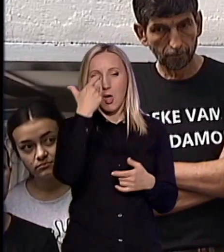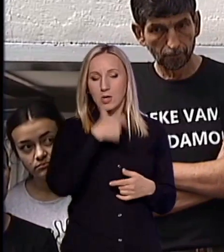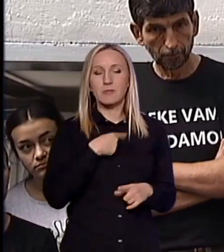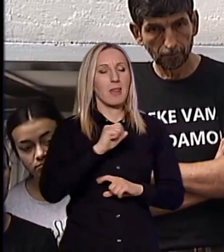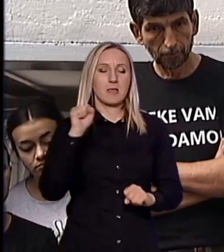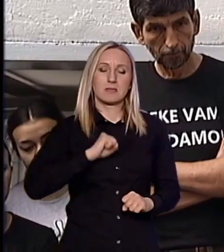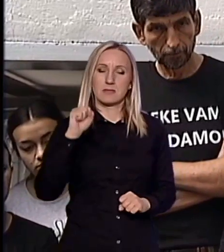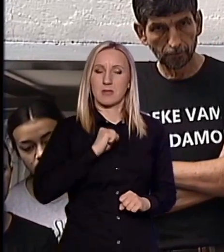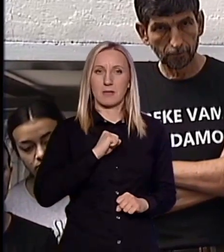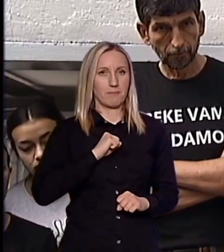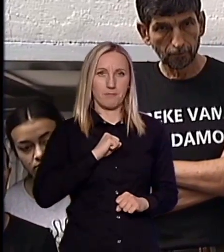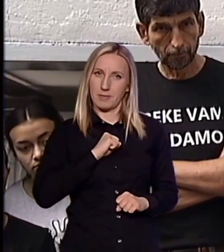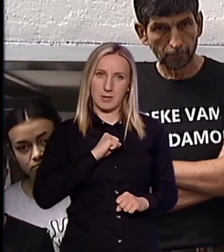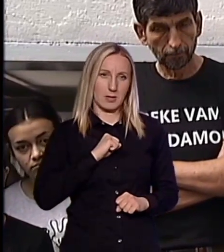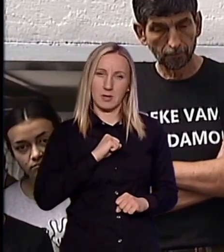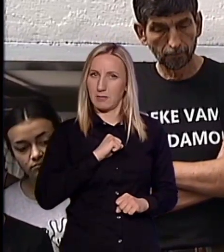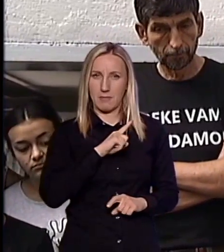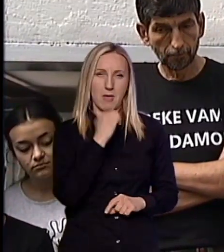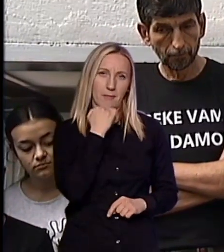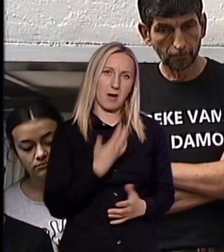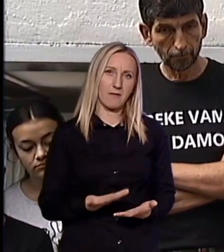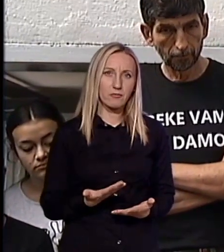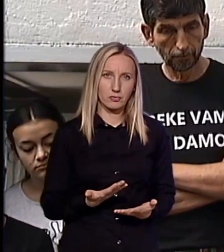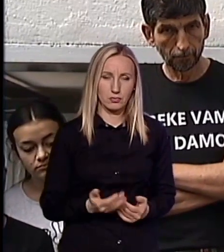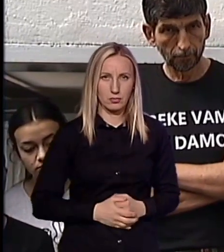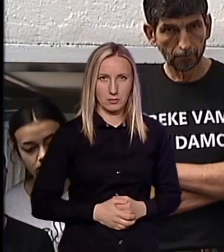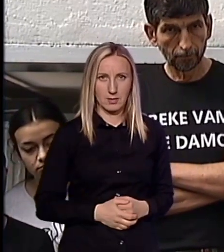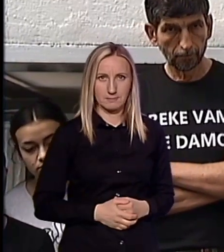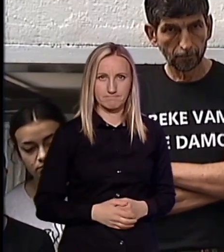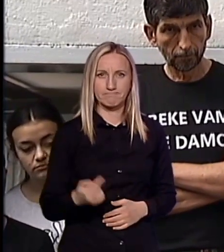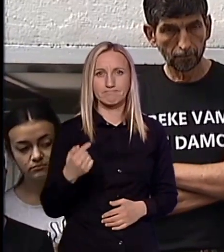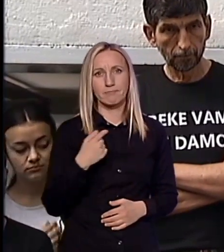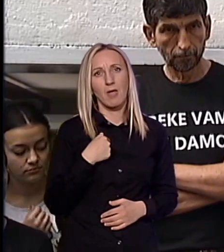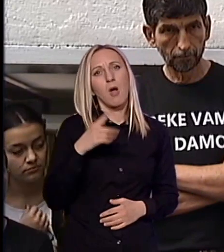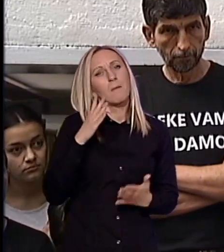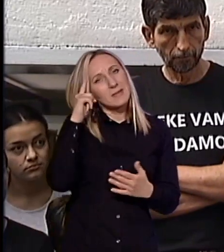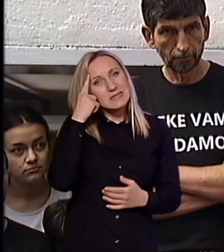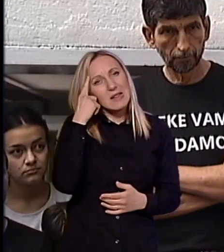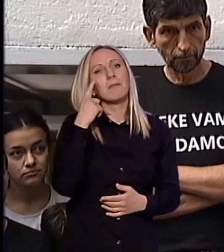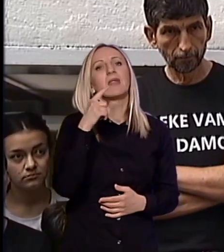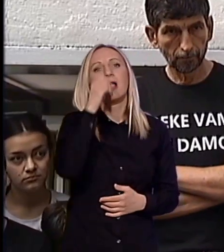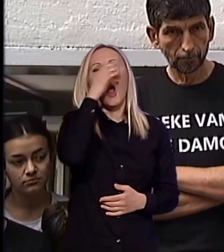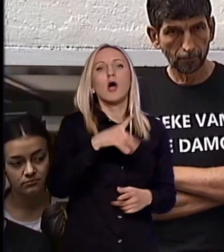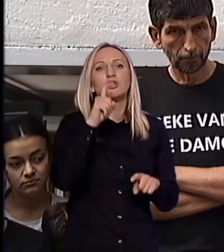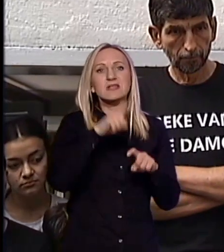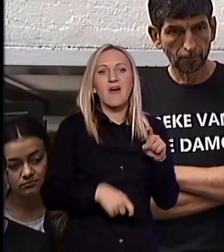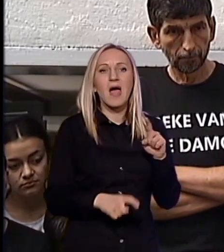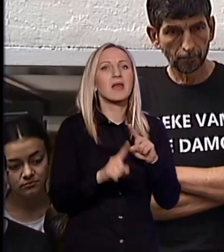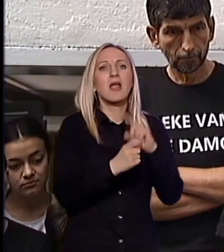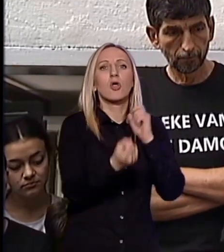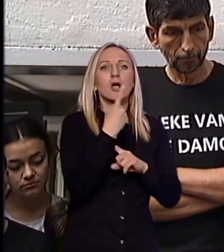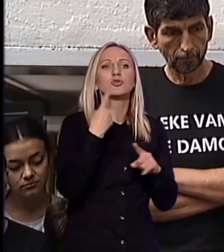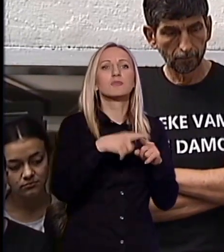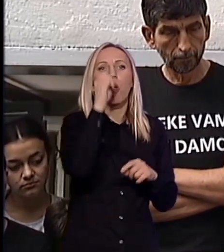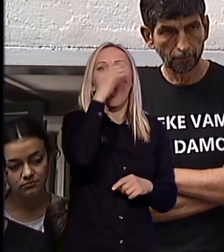da trpi nepravdu, znači ni u kom obliku. I vodim se krilaticom da se loše stvari ne dešavaju zbog zlih ljudi,